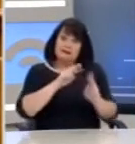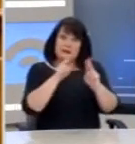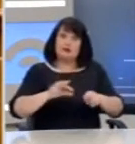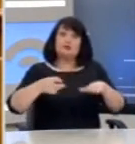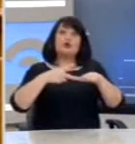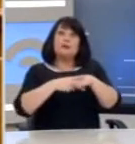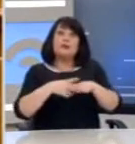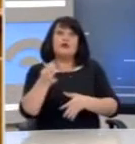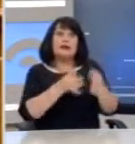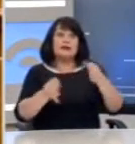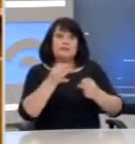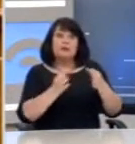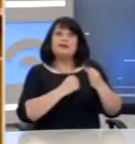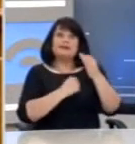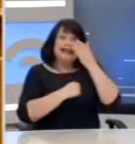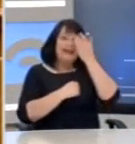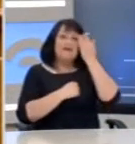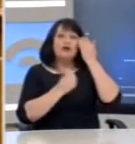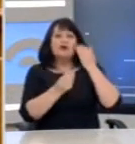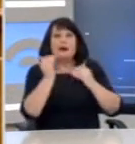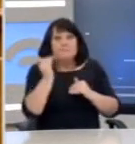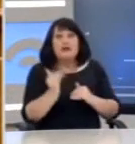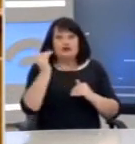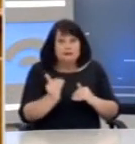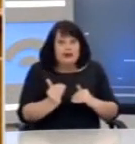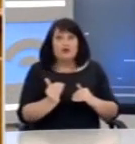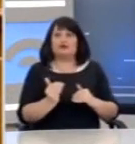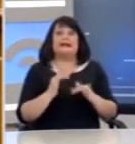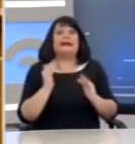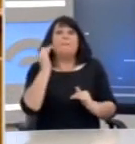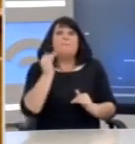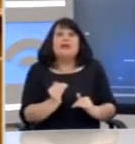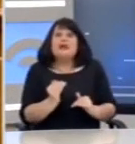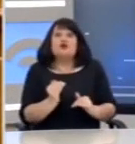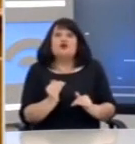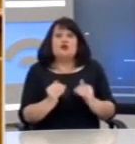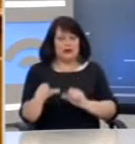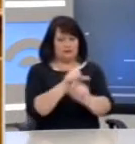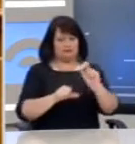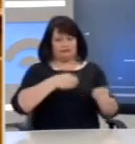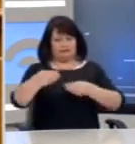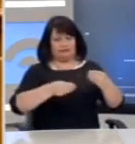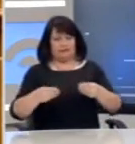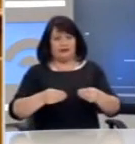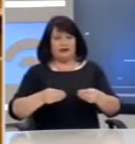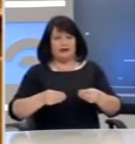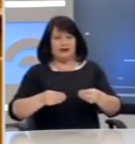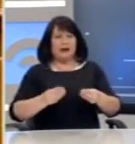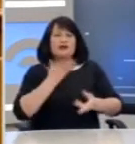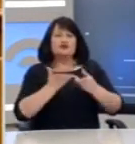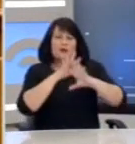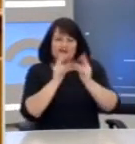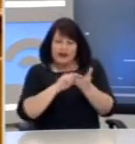Νομισματικό Ταμείο θεωρεί ότι η περαιτέρω μείωση, όχι ανακατανομή, των πρωτογενών λειτουργικών